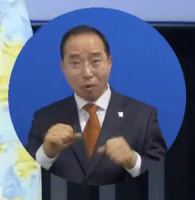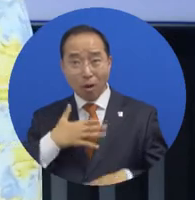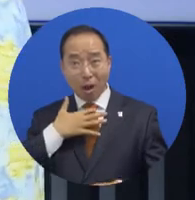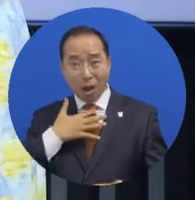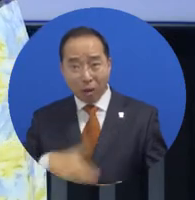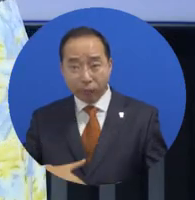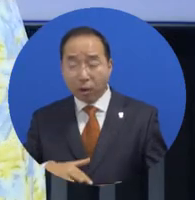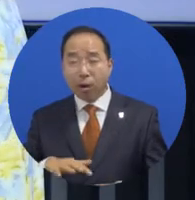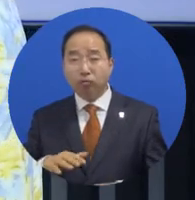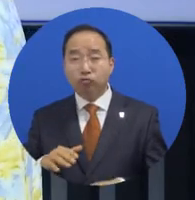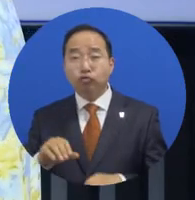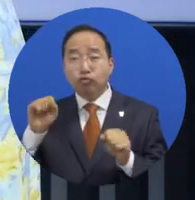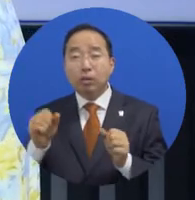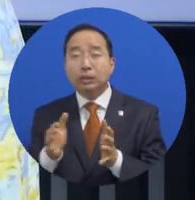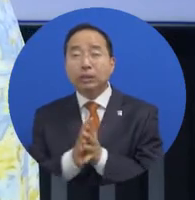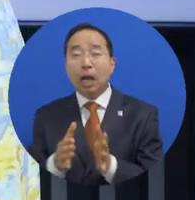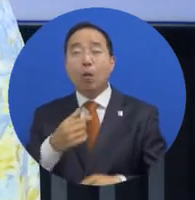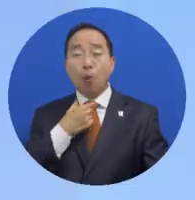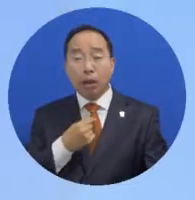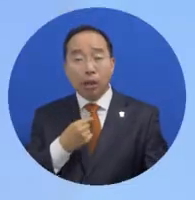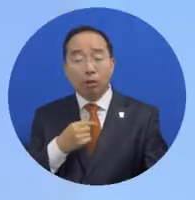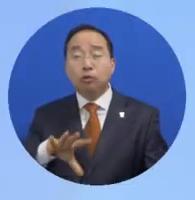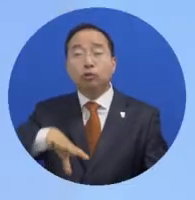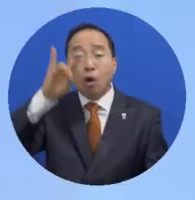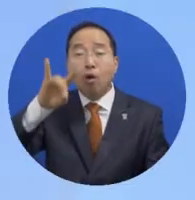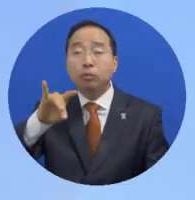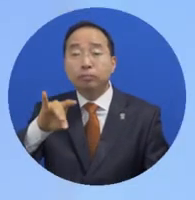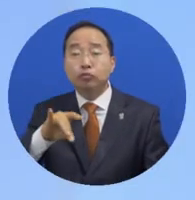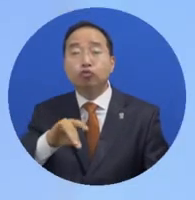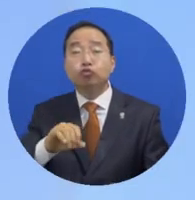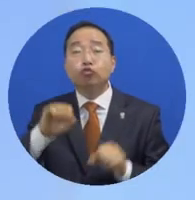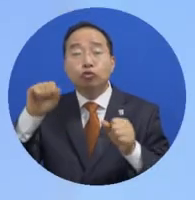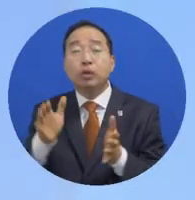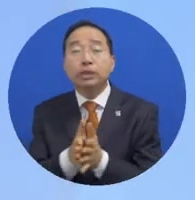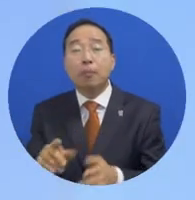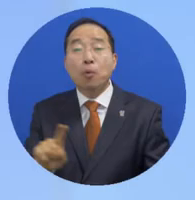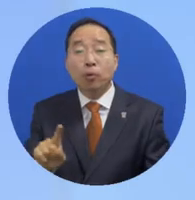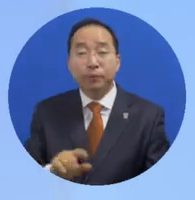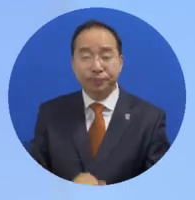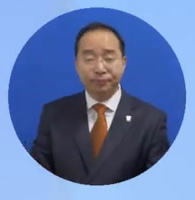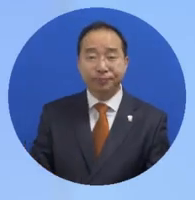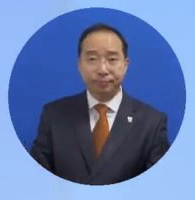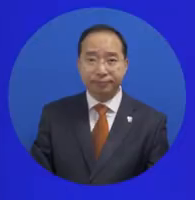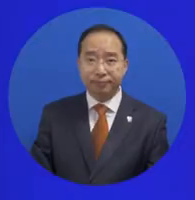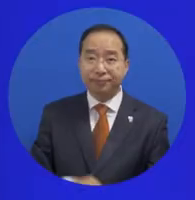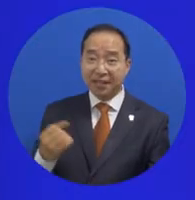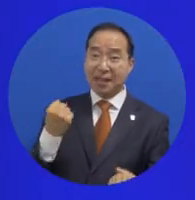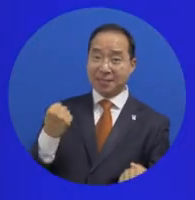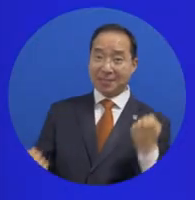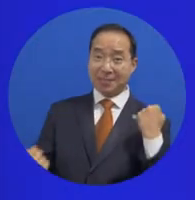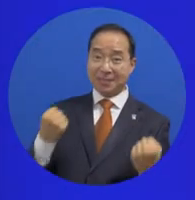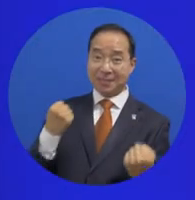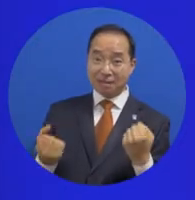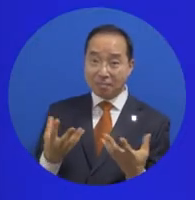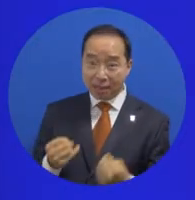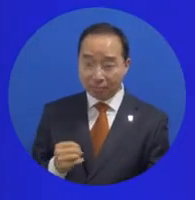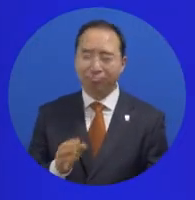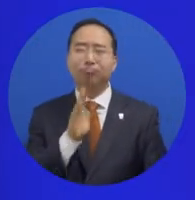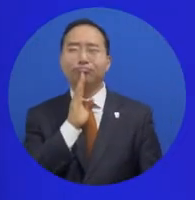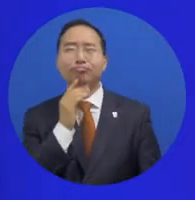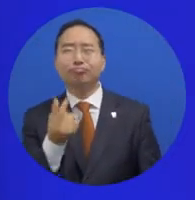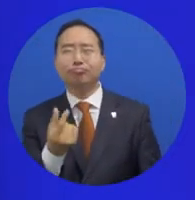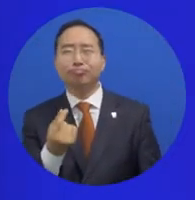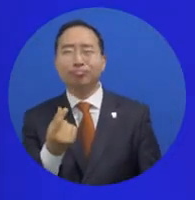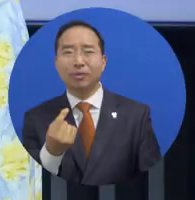사람은 어떤 운동으로 시작을 해야 할까요? 헬스클럽 같은데 기부 많이 하셨죠? 네. 네.